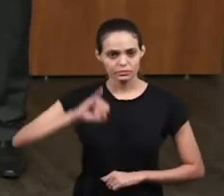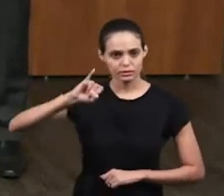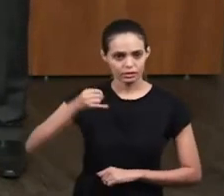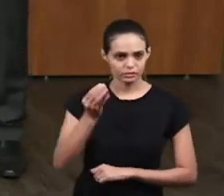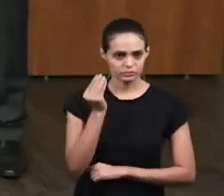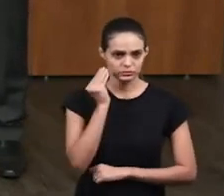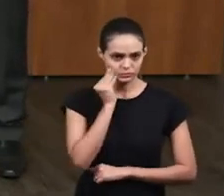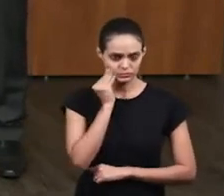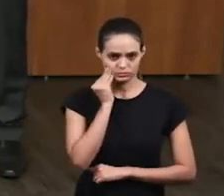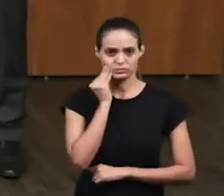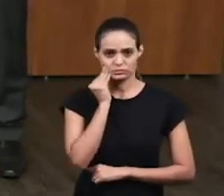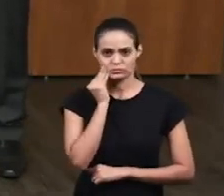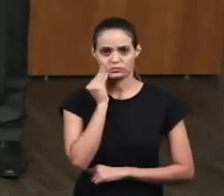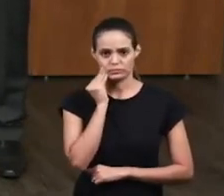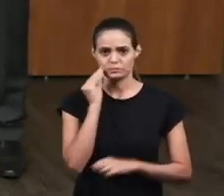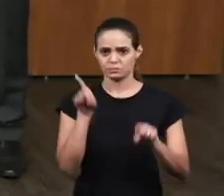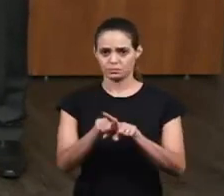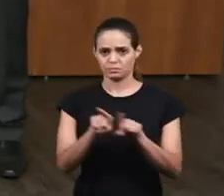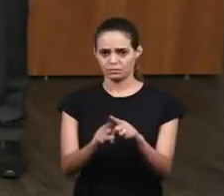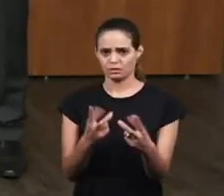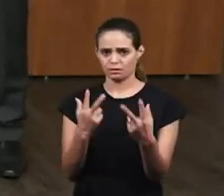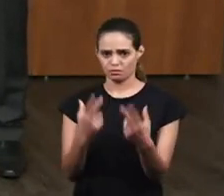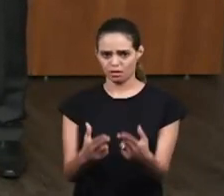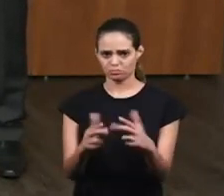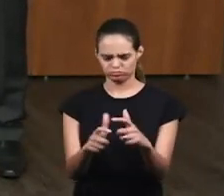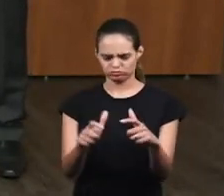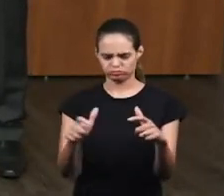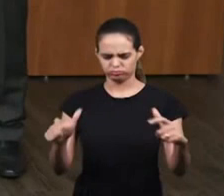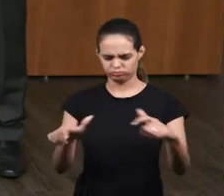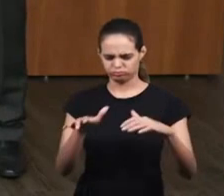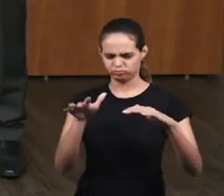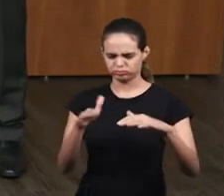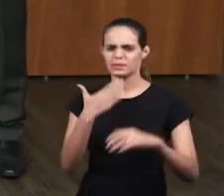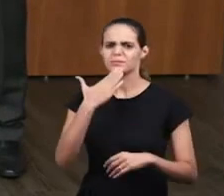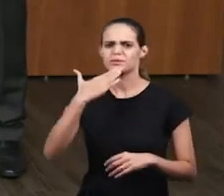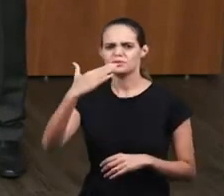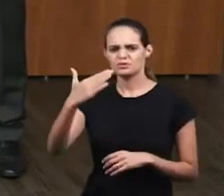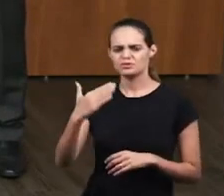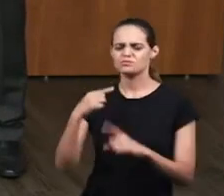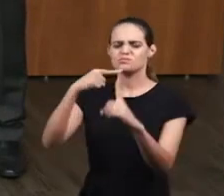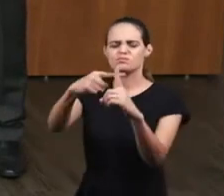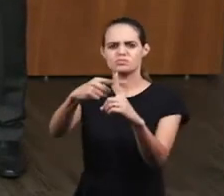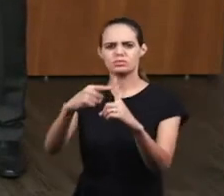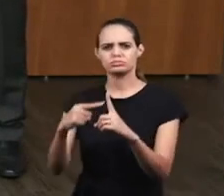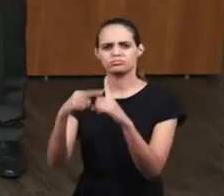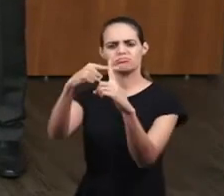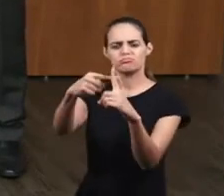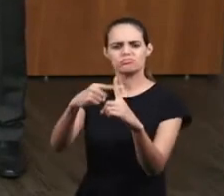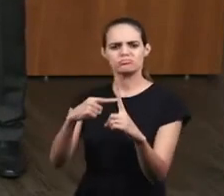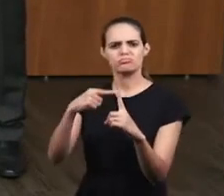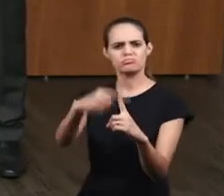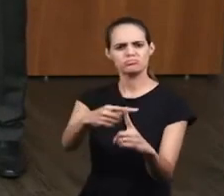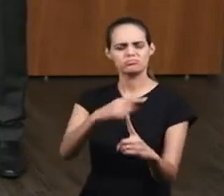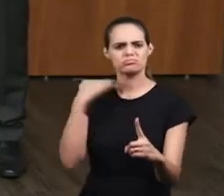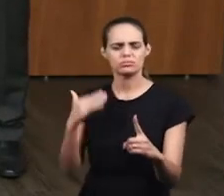Judas Iskariot, der auf dieselbe Art wie die Menschenmenge bat,